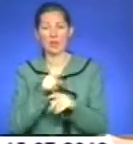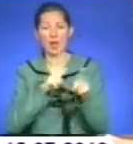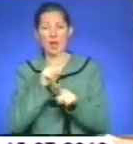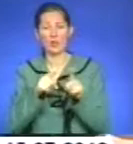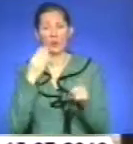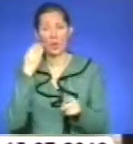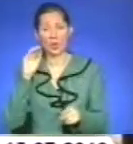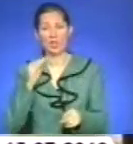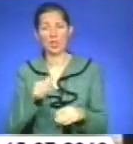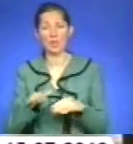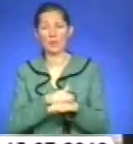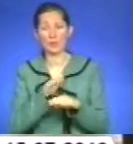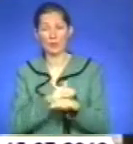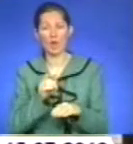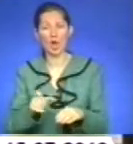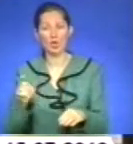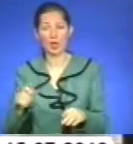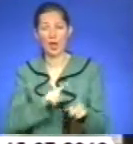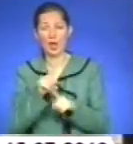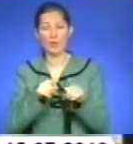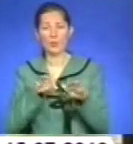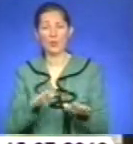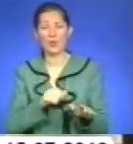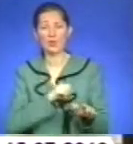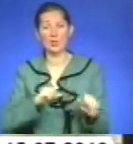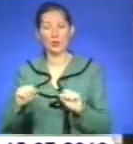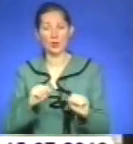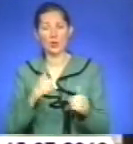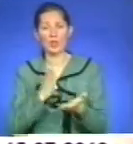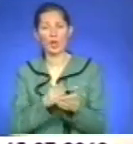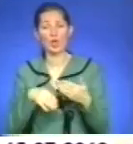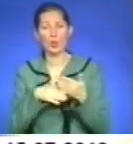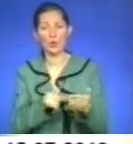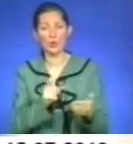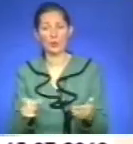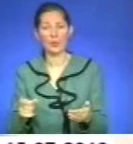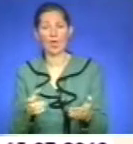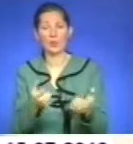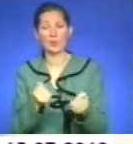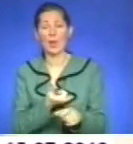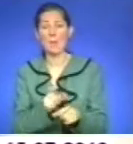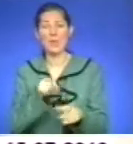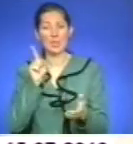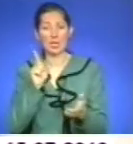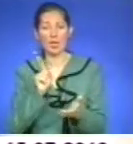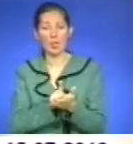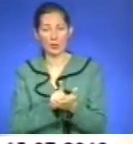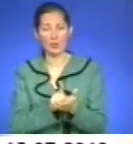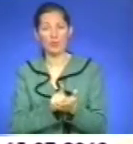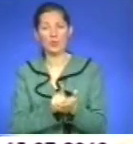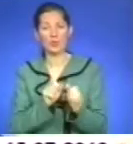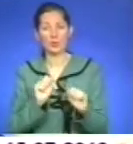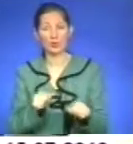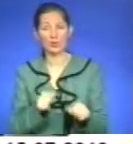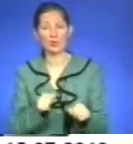громадян. Реформа місцевого самоврядування має допомогти громаді отримати більші повноваження в управлінні місцевістю та можливість розпоряджатися